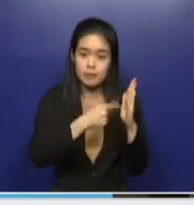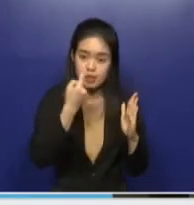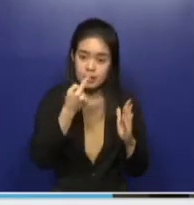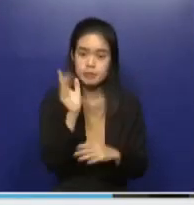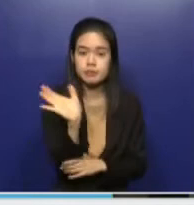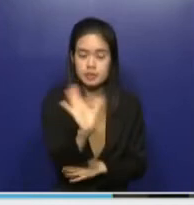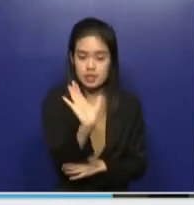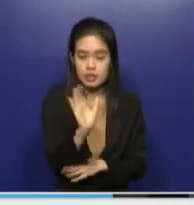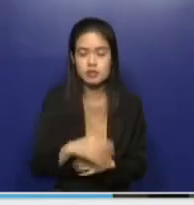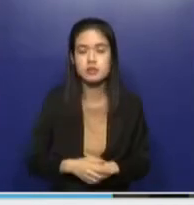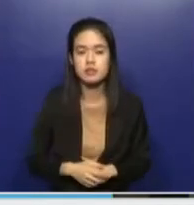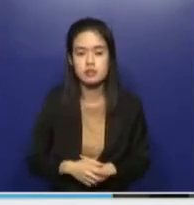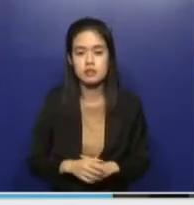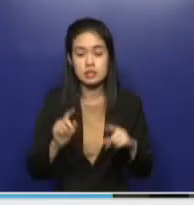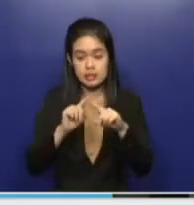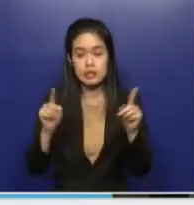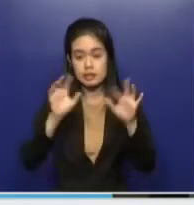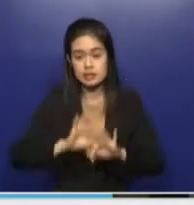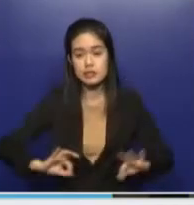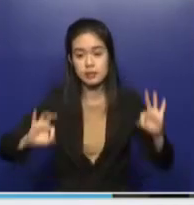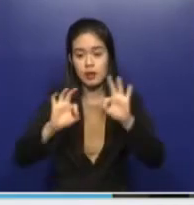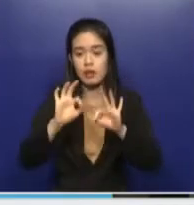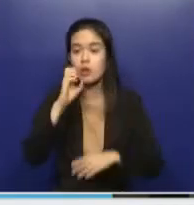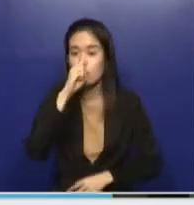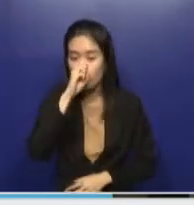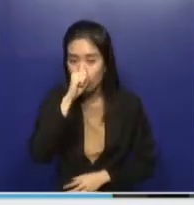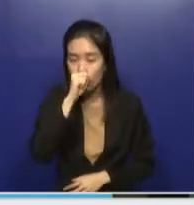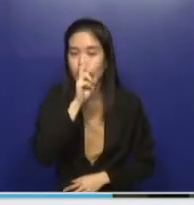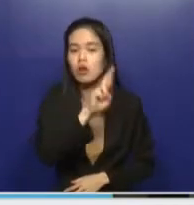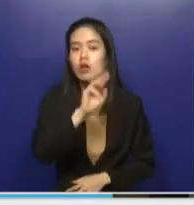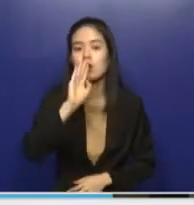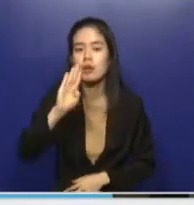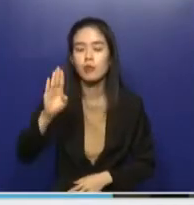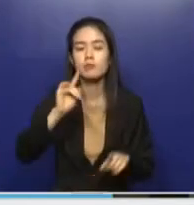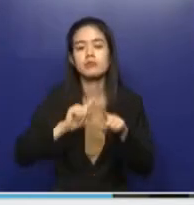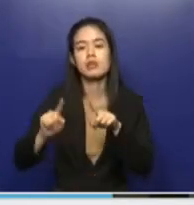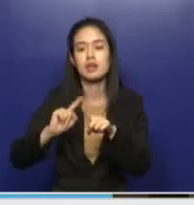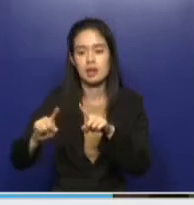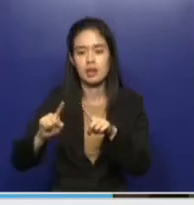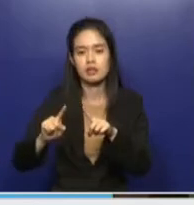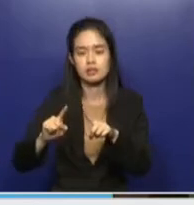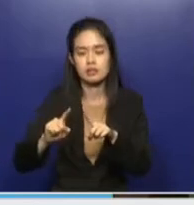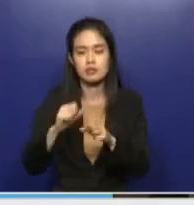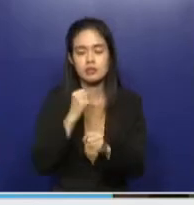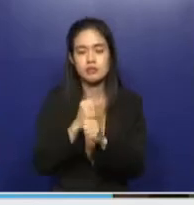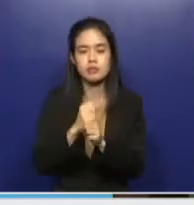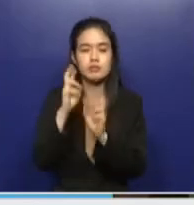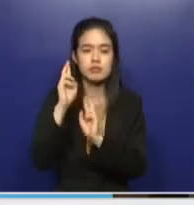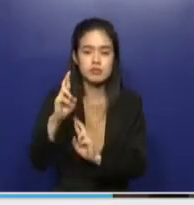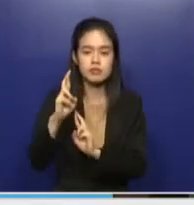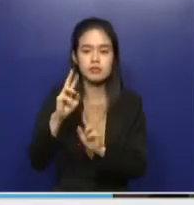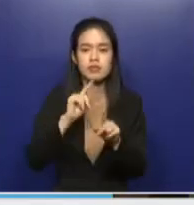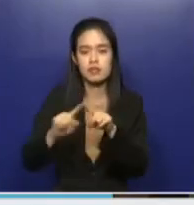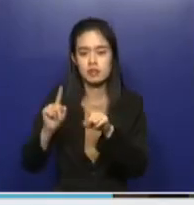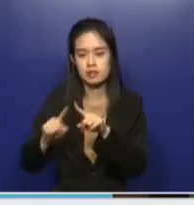ท่านั้นแต่เป็นบททดสอบของระบบและกลไกการควบคุมและเฝ้าระวังการระบาดโ